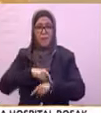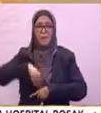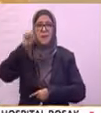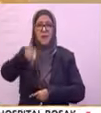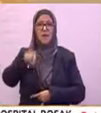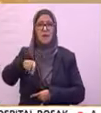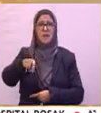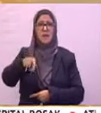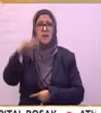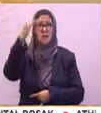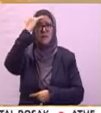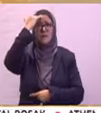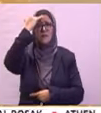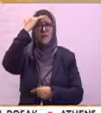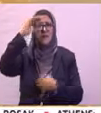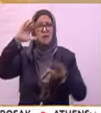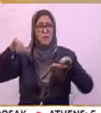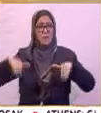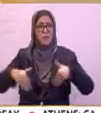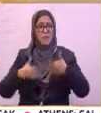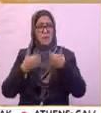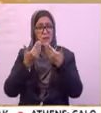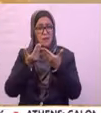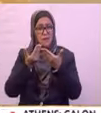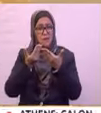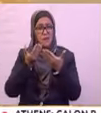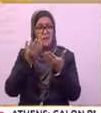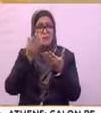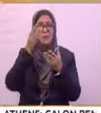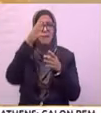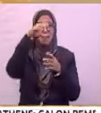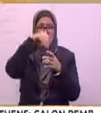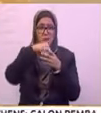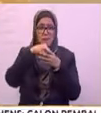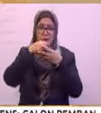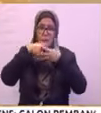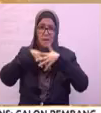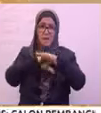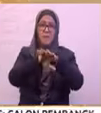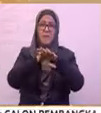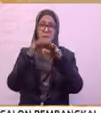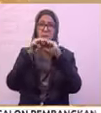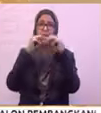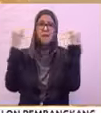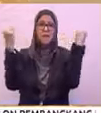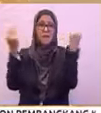tahu bagaimana nak berkecimpung dengan masyarakat. This is an